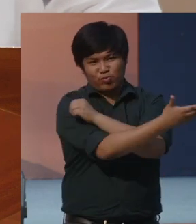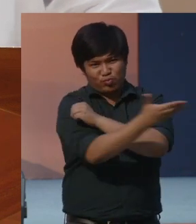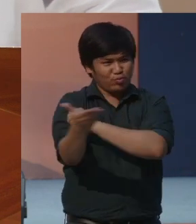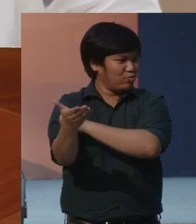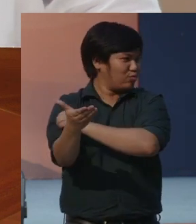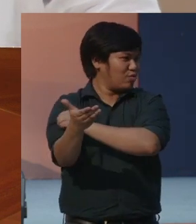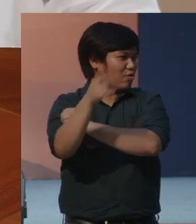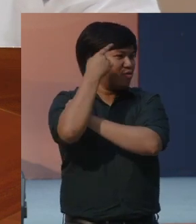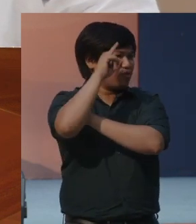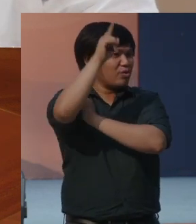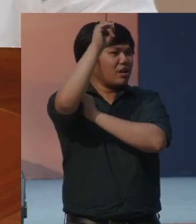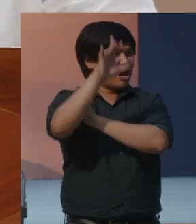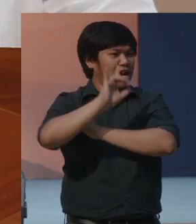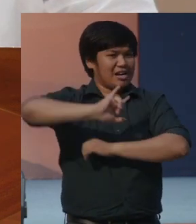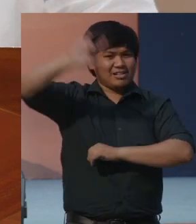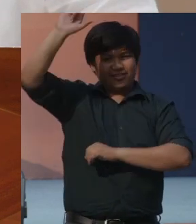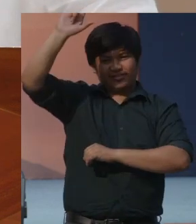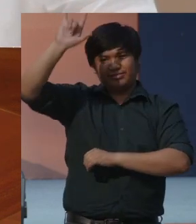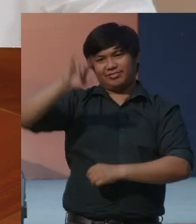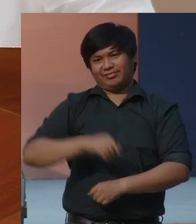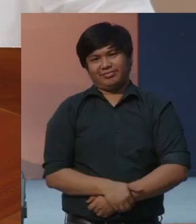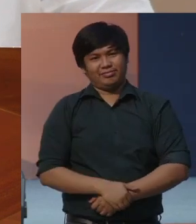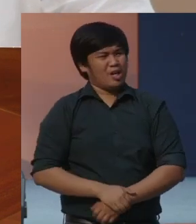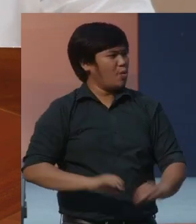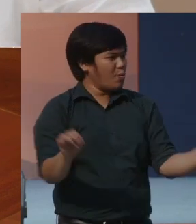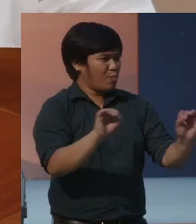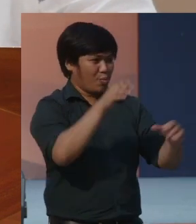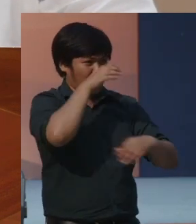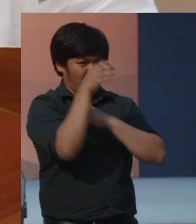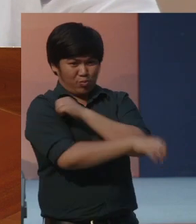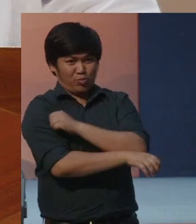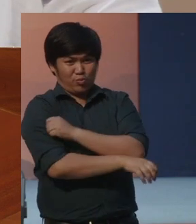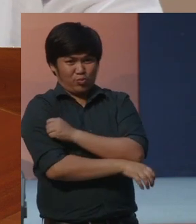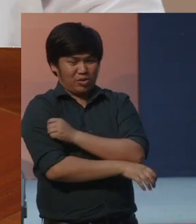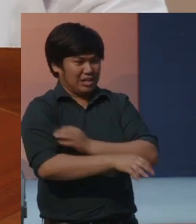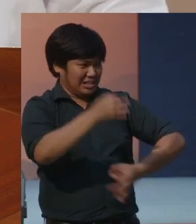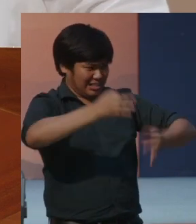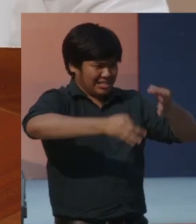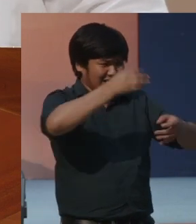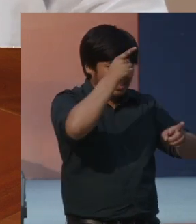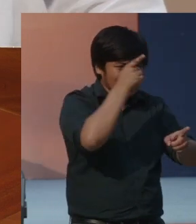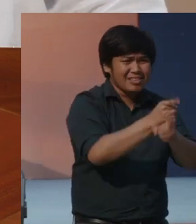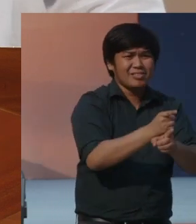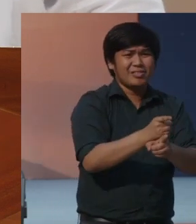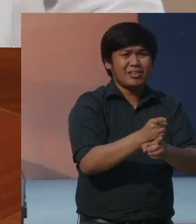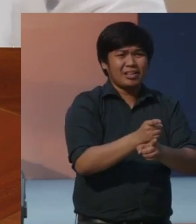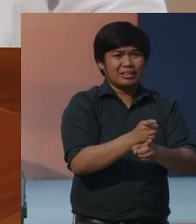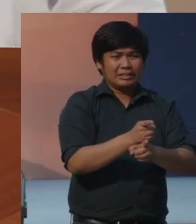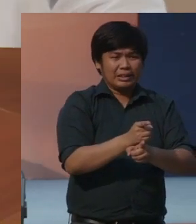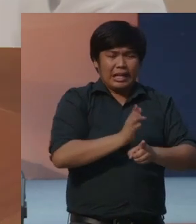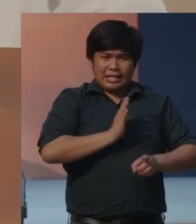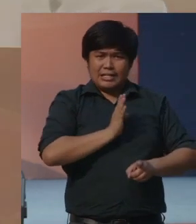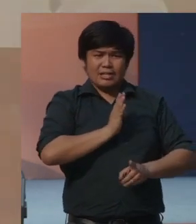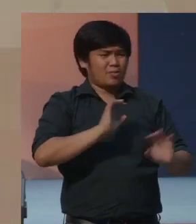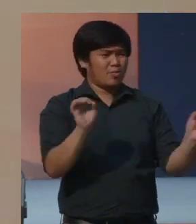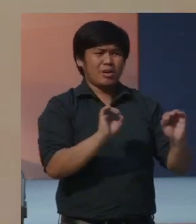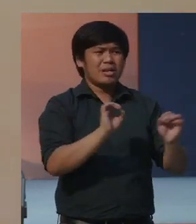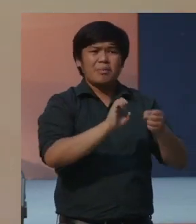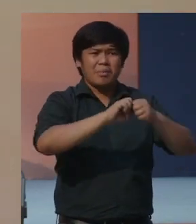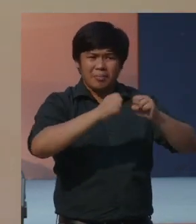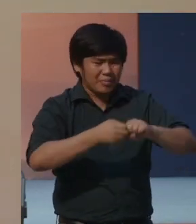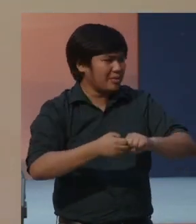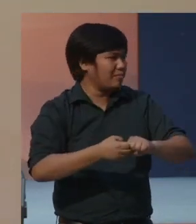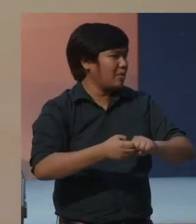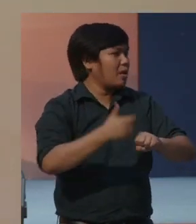Him. Wala na pong condemnation sa atin. Tayo po ay justified, acquitted sa lahat ng ating pagkakasala.